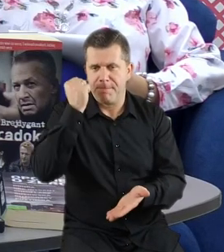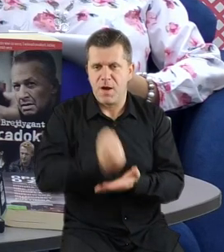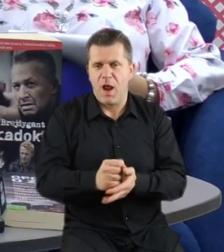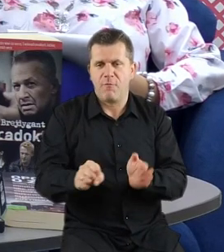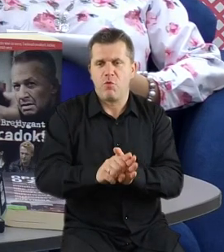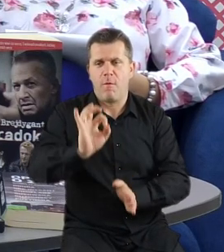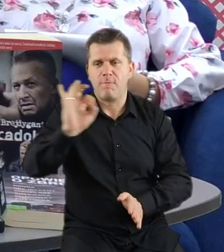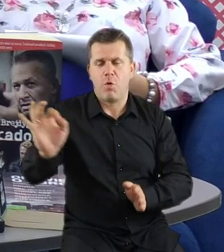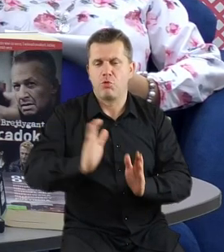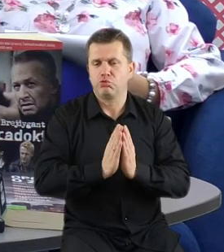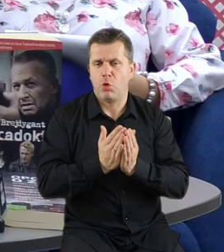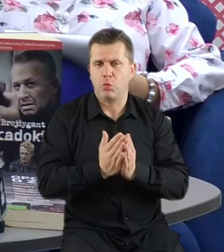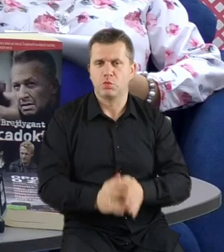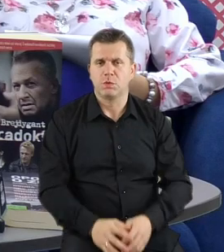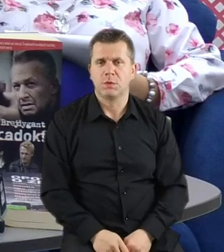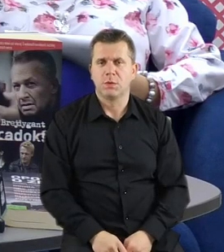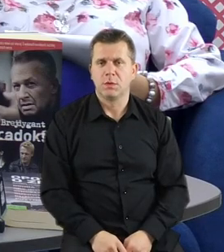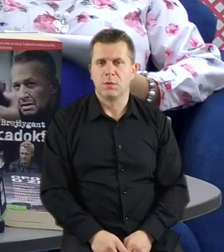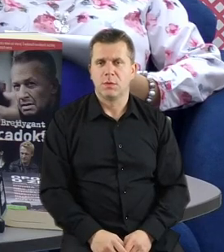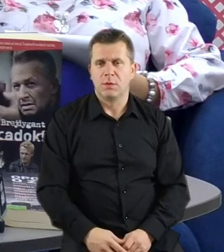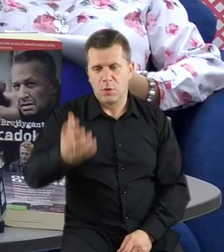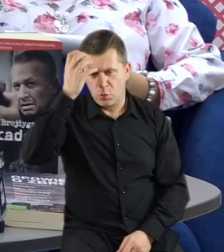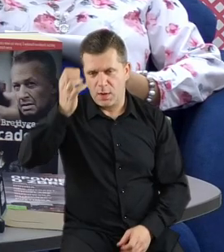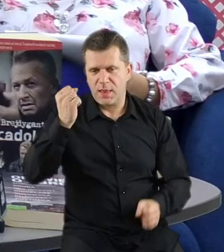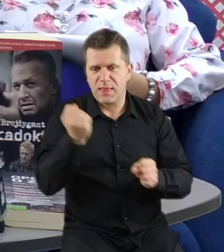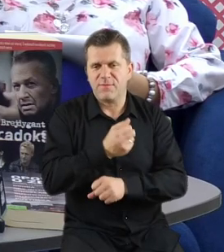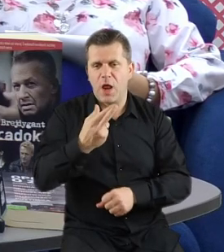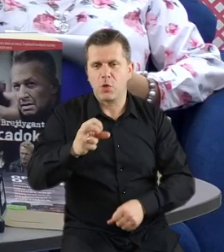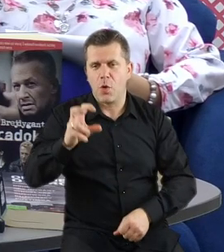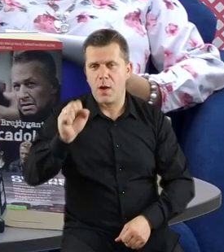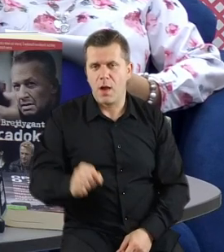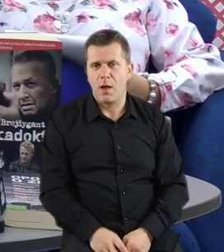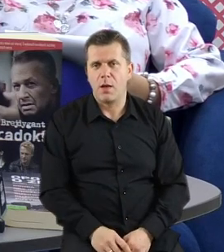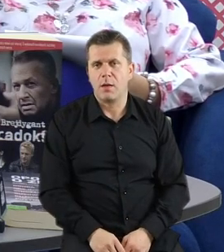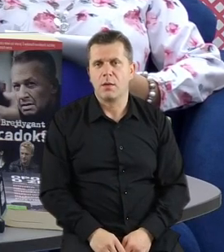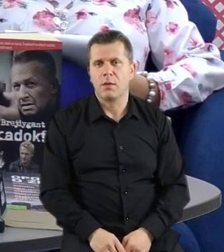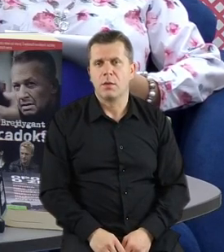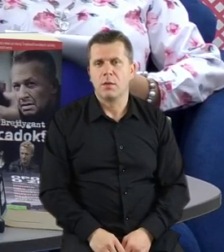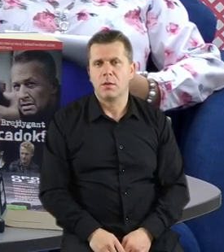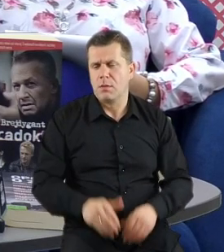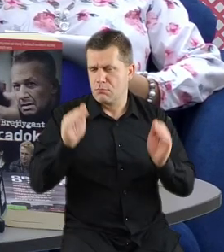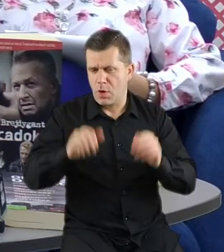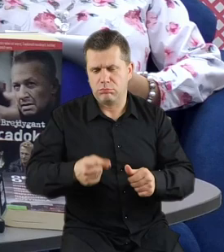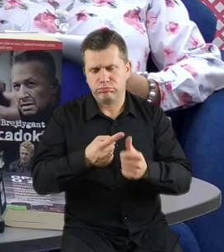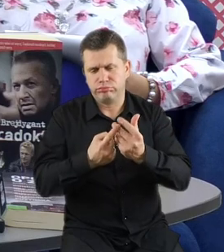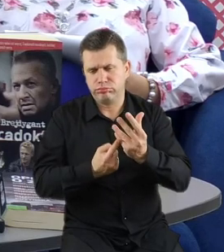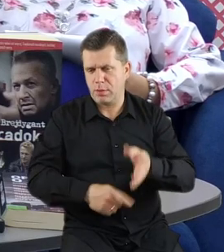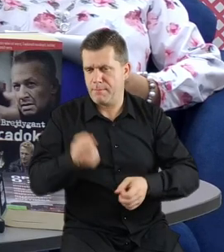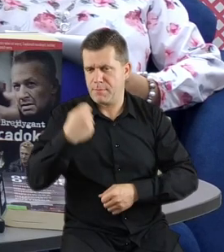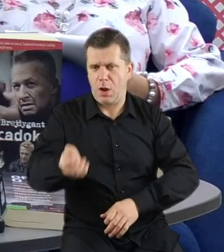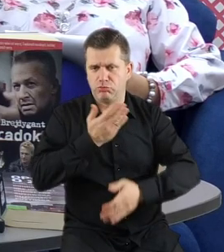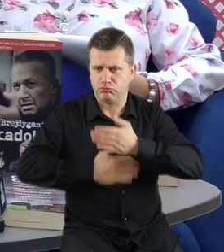do swoich książek. Jest Król Twardocha. Jest Ślepnąc od świateł. Można wymieniać, co bardzo